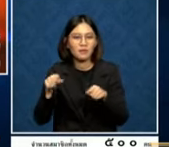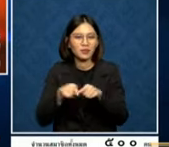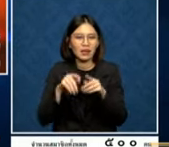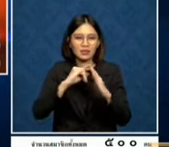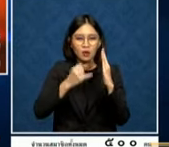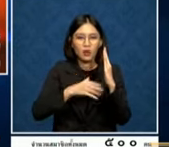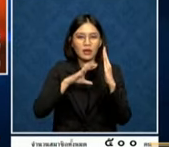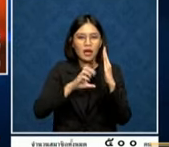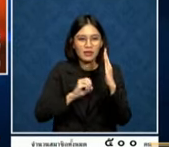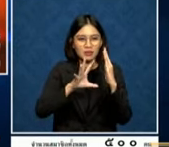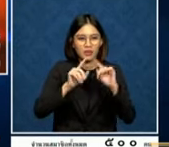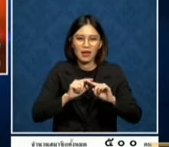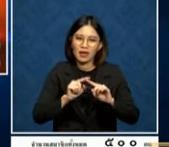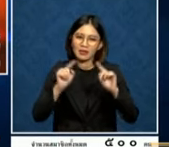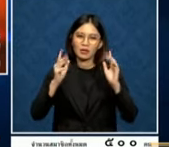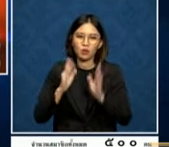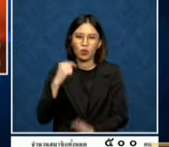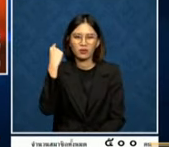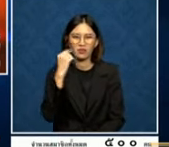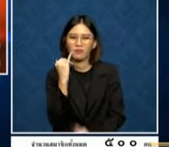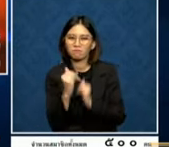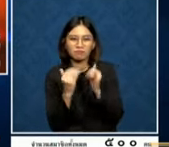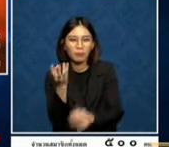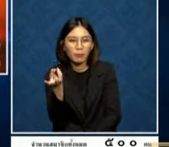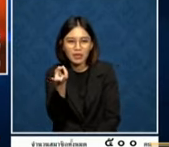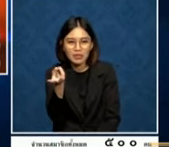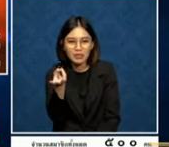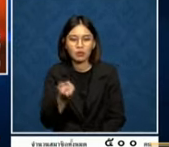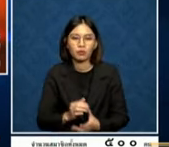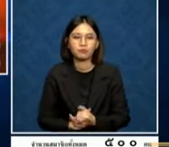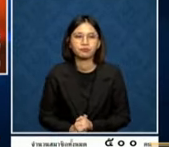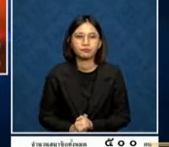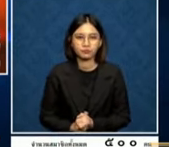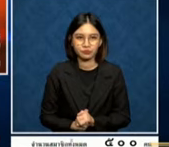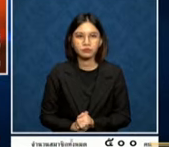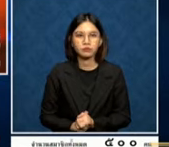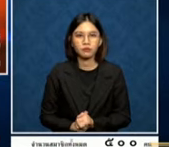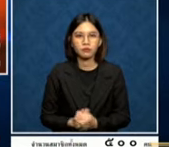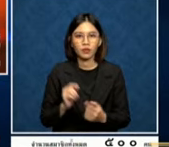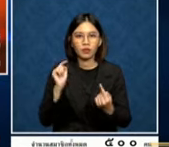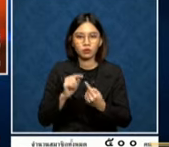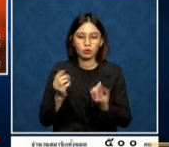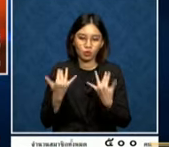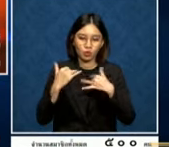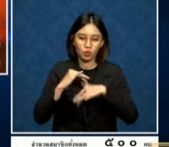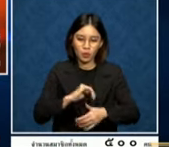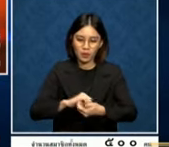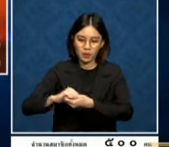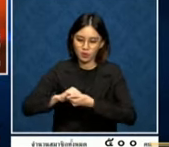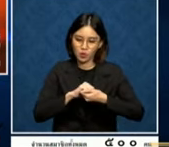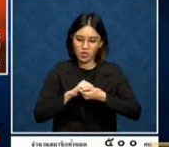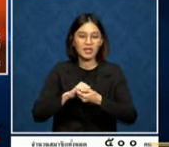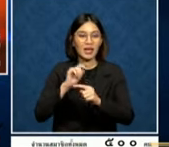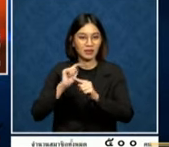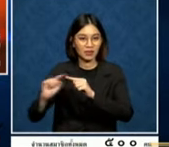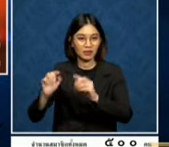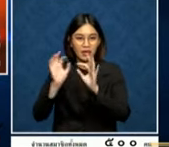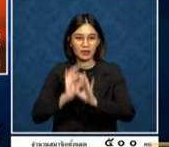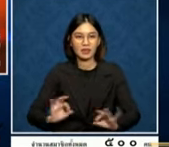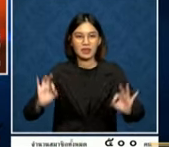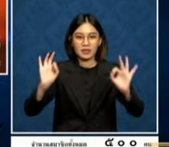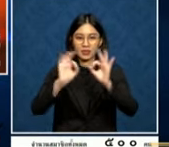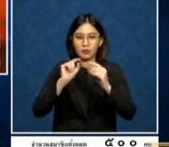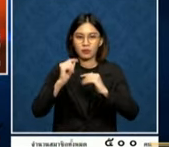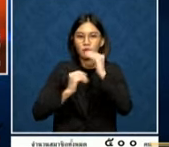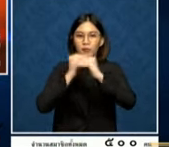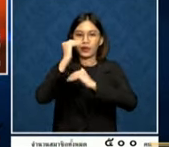กันแต่ยังไม่ได้รับความนิยมจากนักท่องเที่ยวต่างชาติเท่าที่ควรค่ะดังนั้นการร่วมบูรณาการค่ะในหลายมิติก็จะเป็นส่วนสำคัญใน